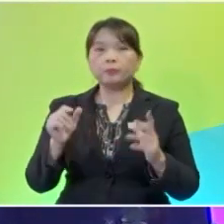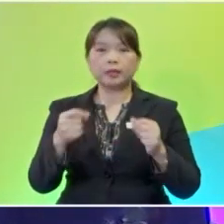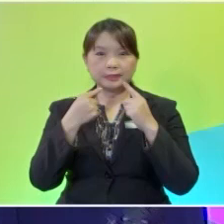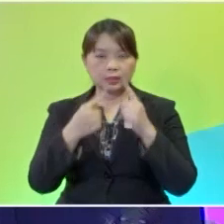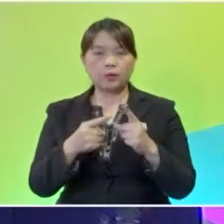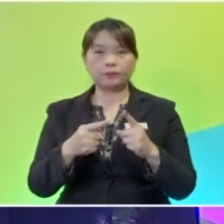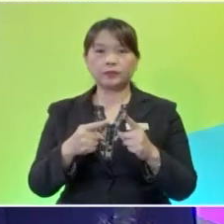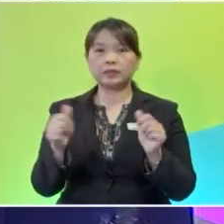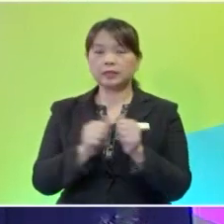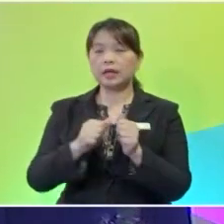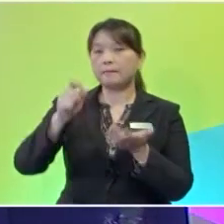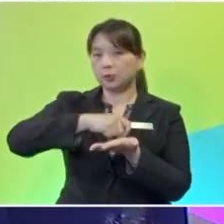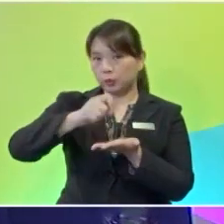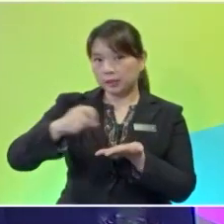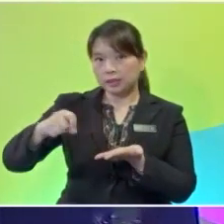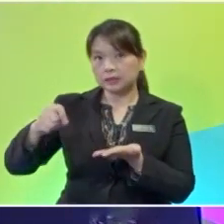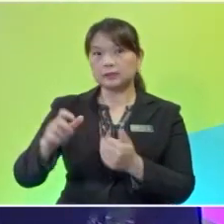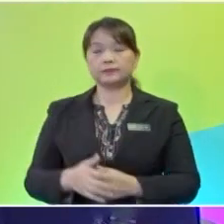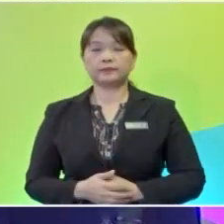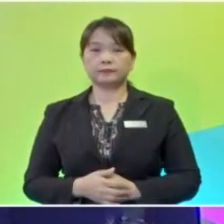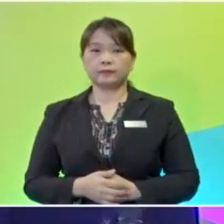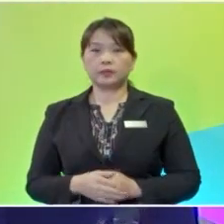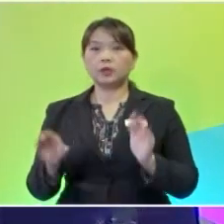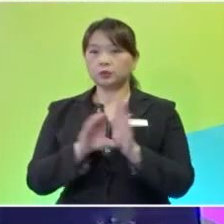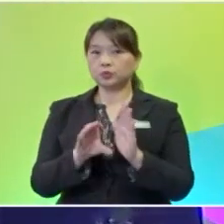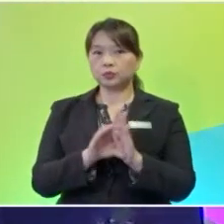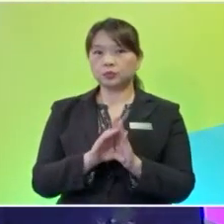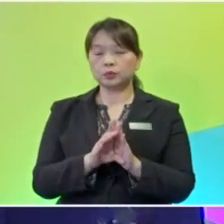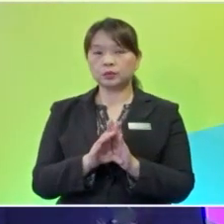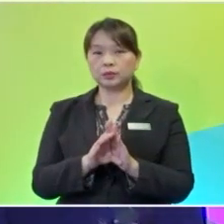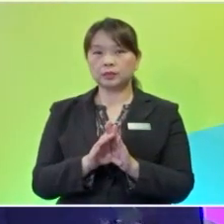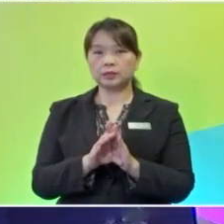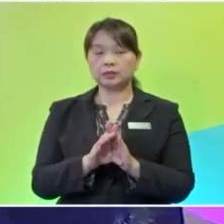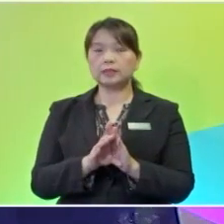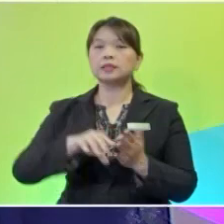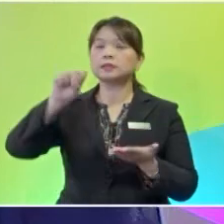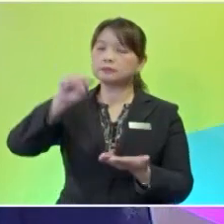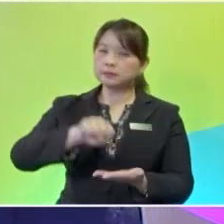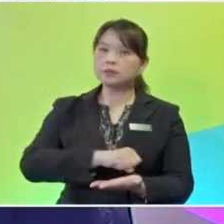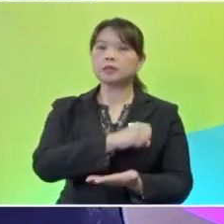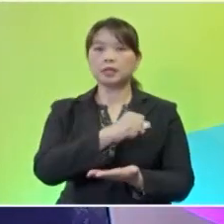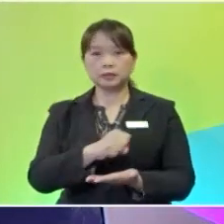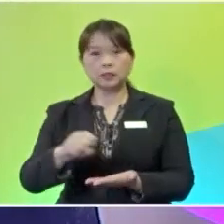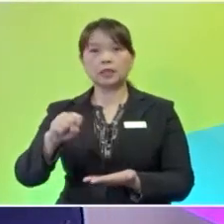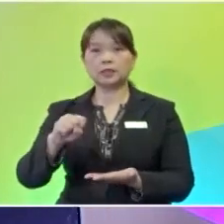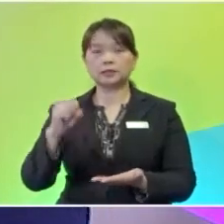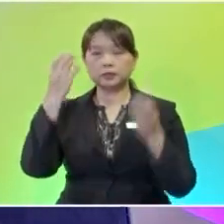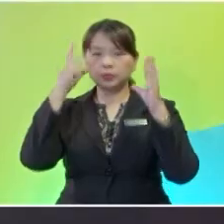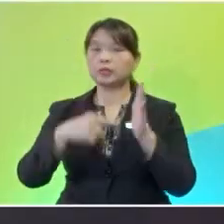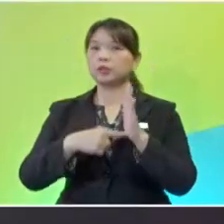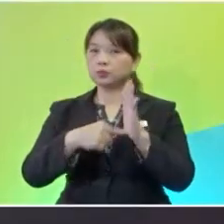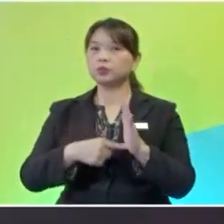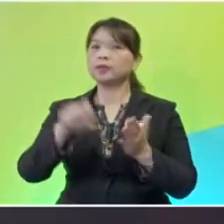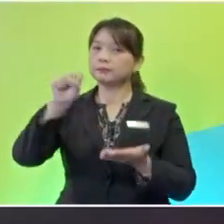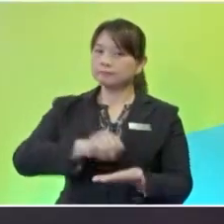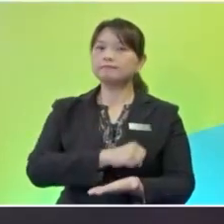我要展示的是这个学生朗读的一个 那个音频。 好，那我们就先